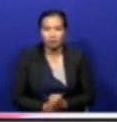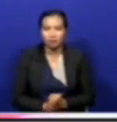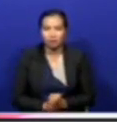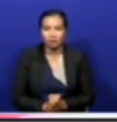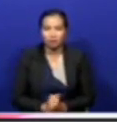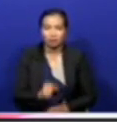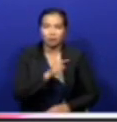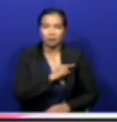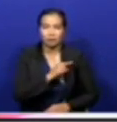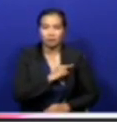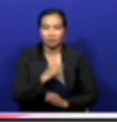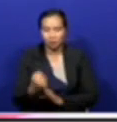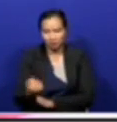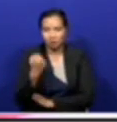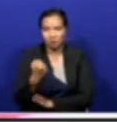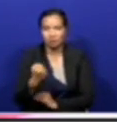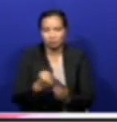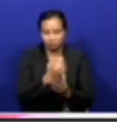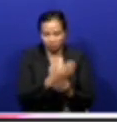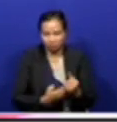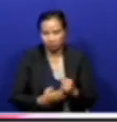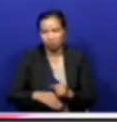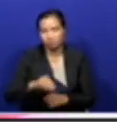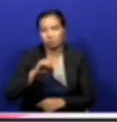ที่ของสภาผู้แทนราษฎร